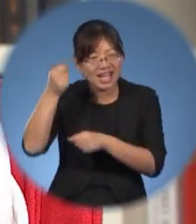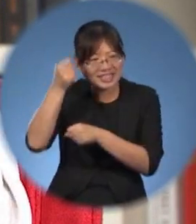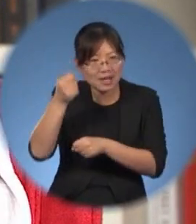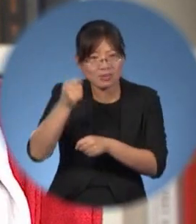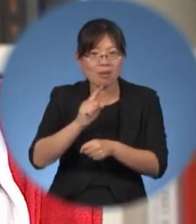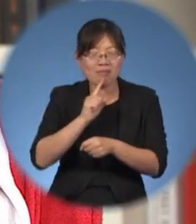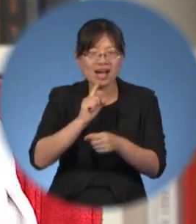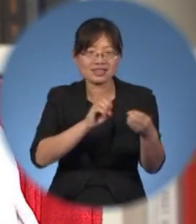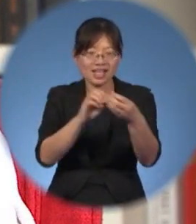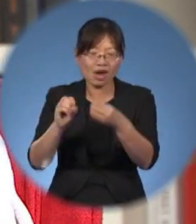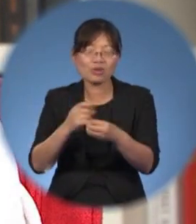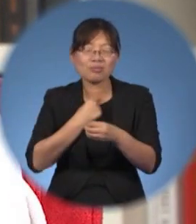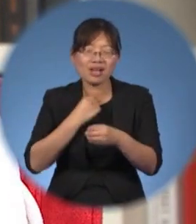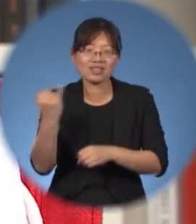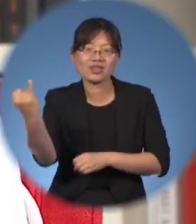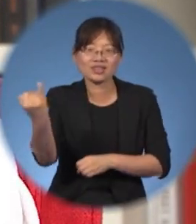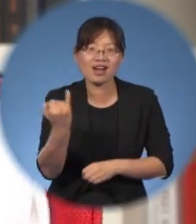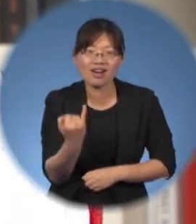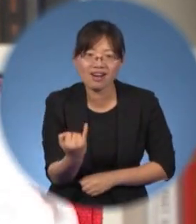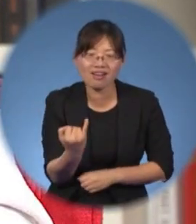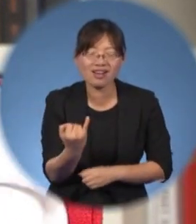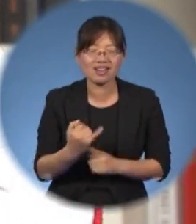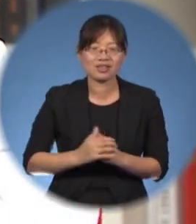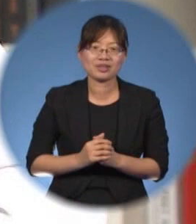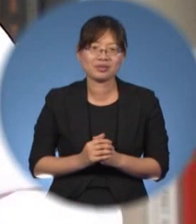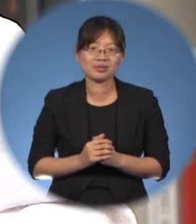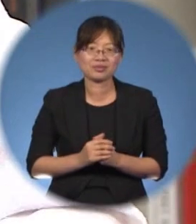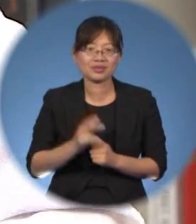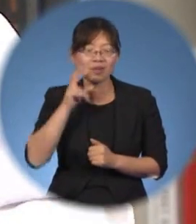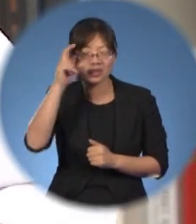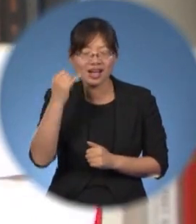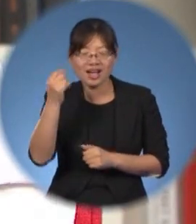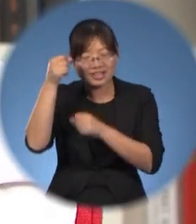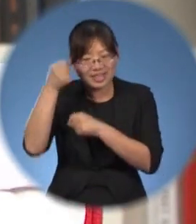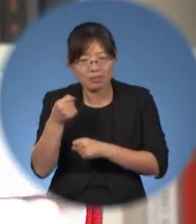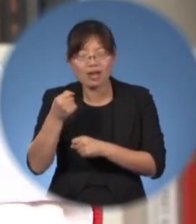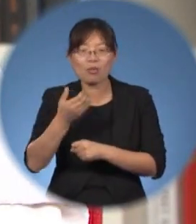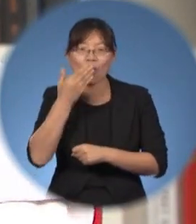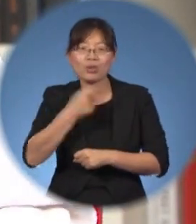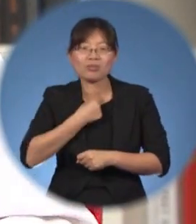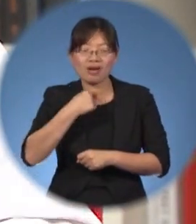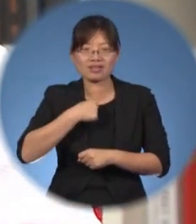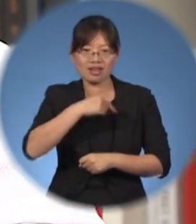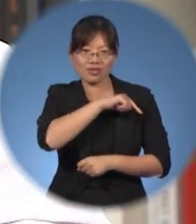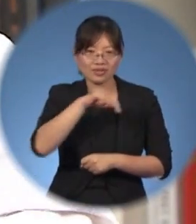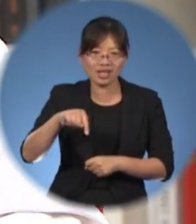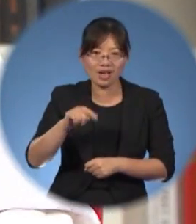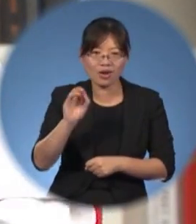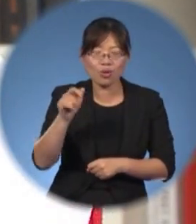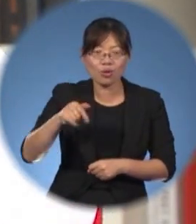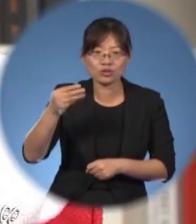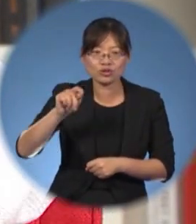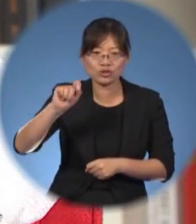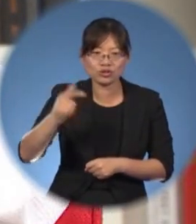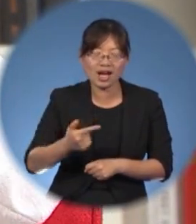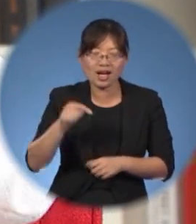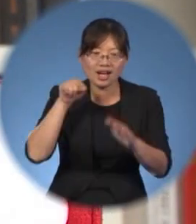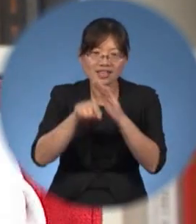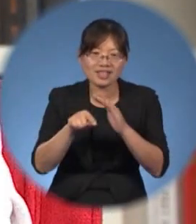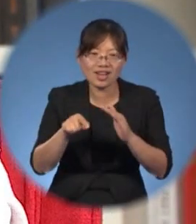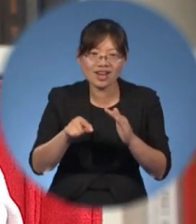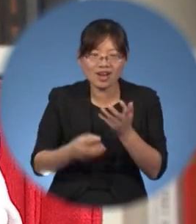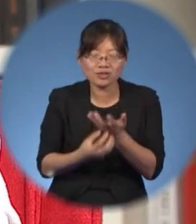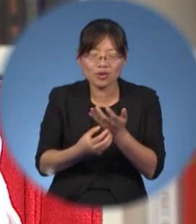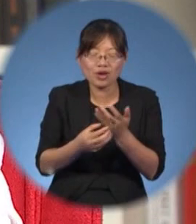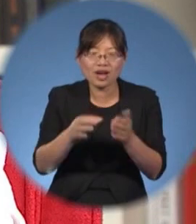나갔죠. 여자가 나왔는데 그 참 이 평양냉면 먹고 싶어서 나왔다. 예? 옥류관에 가서 참 큰 육수 안